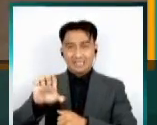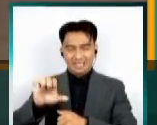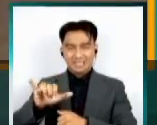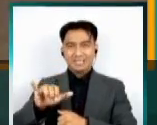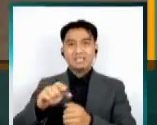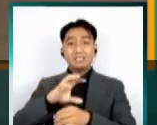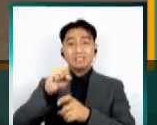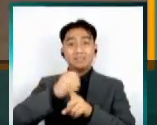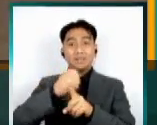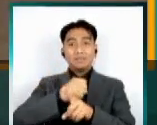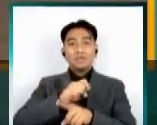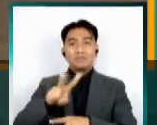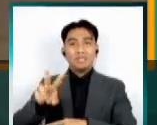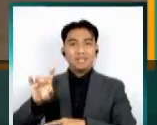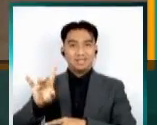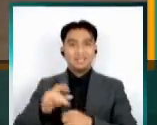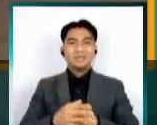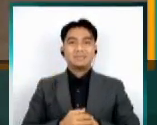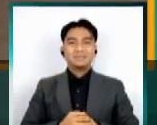28. Bye! Bye! Bye!